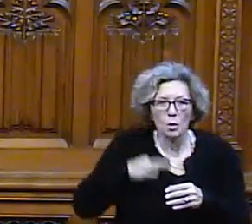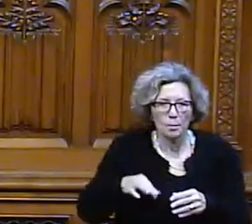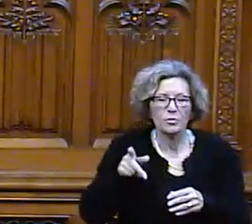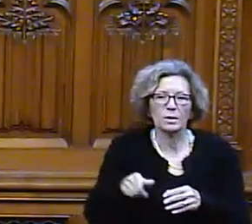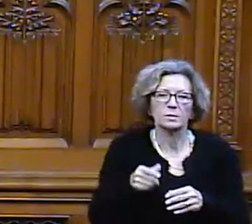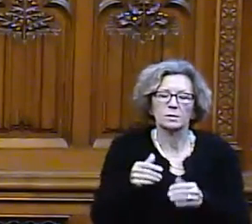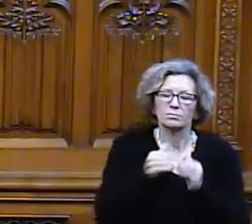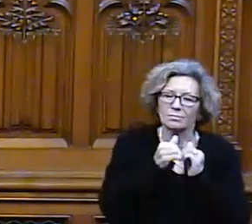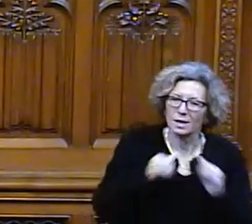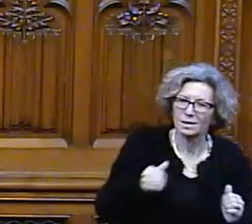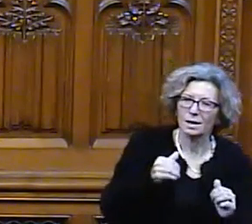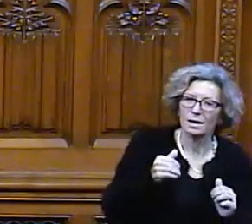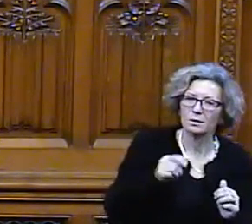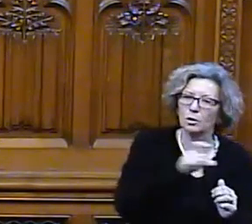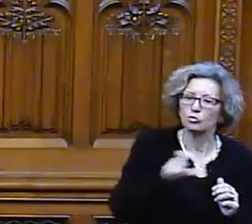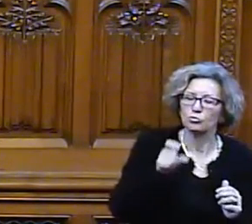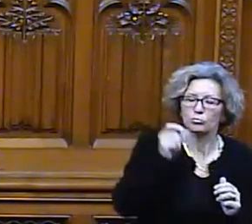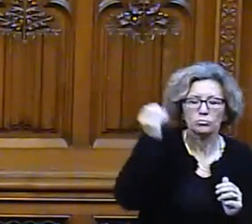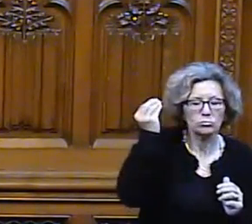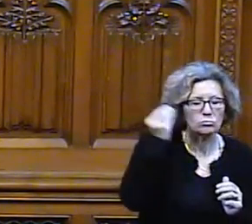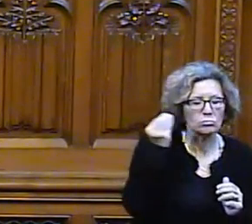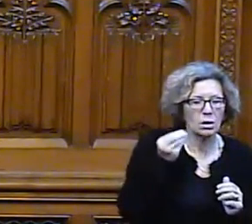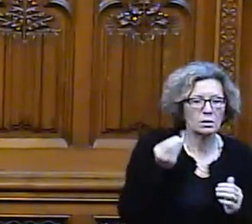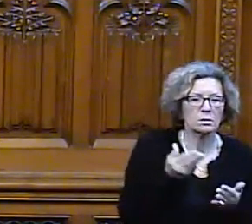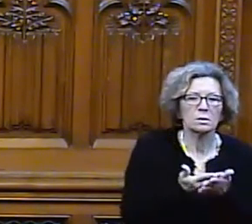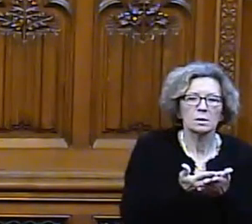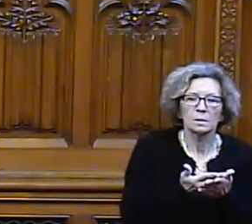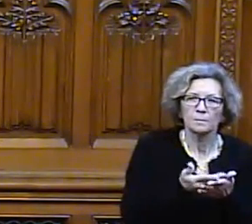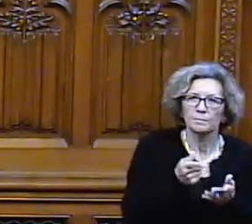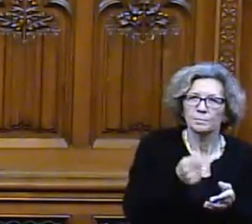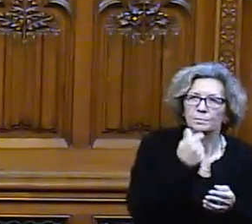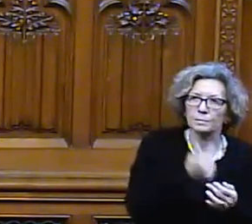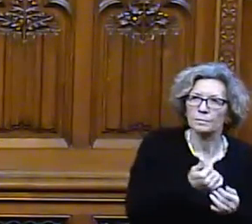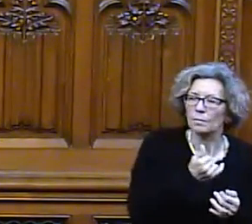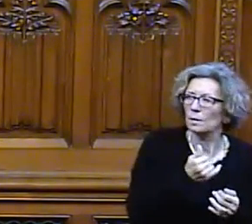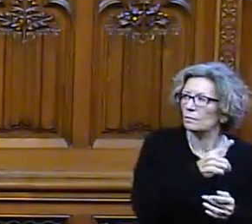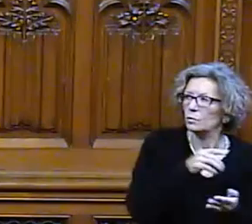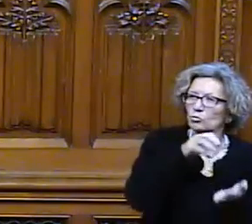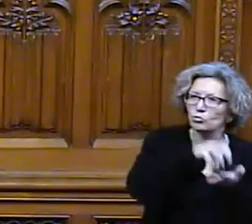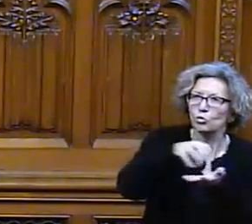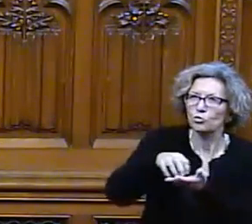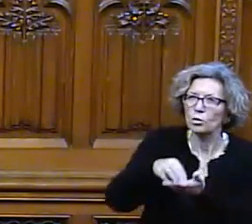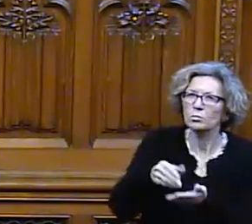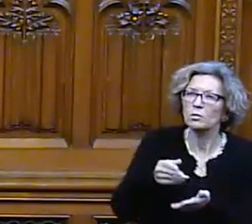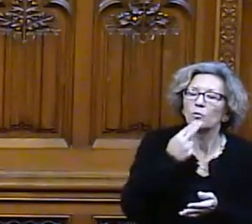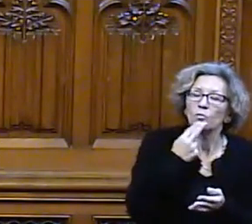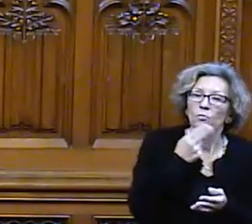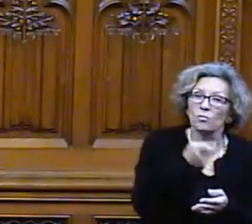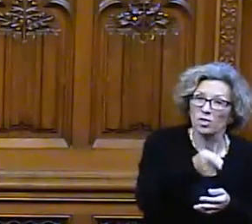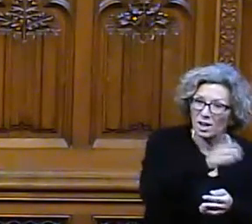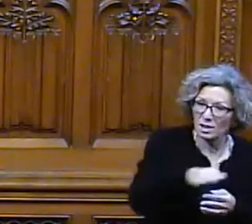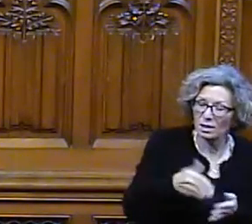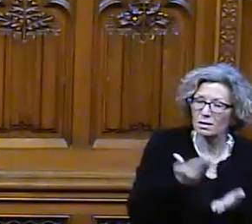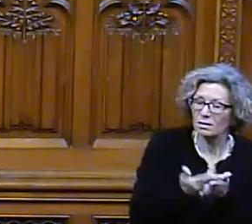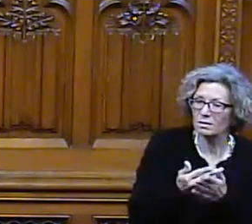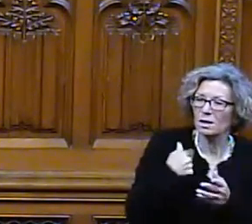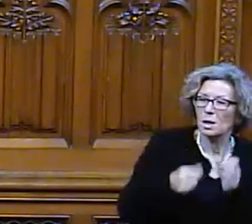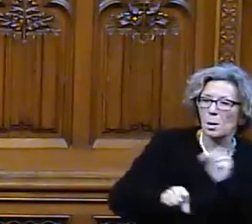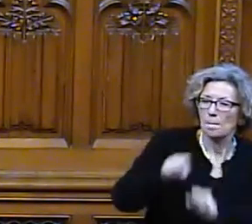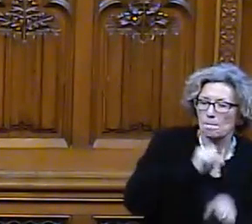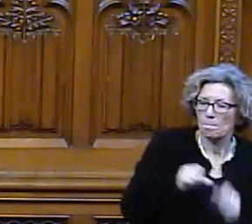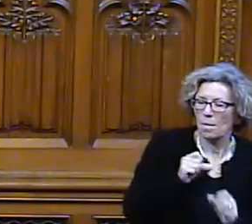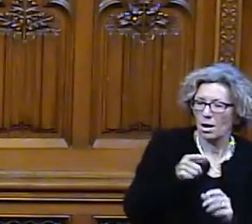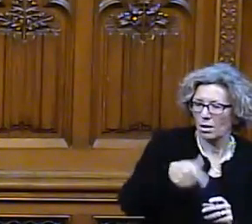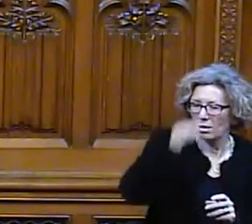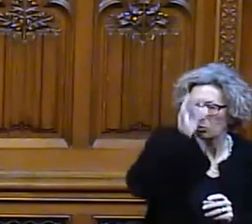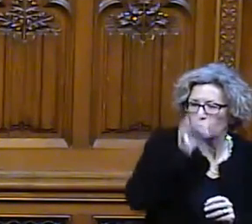verpflichtenden getrennten Sprachklassen außerhalb des Regelunterrichts am jeweiligen Schulstandort für jene Kinder aus, die aufgrund mangelnder Beherrschung